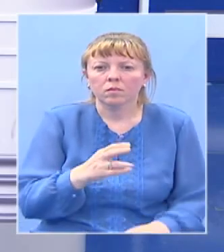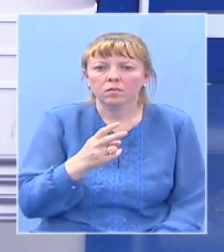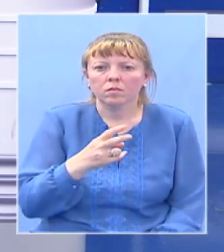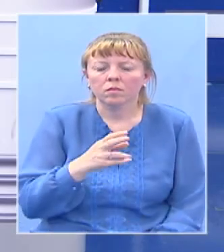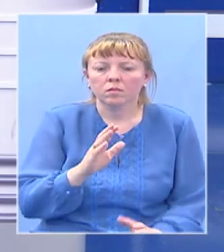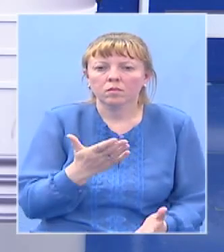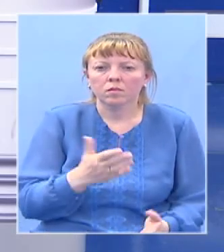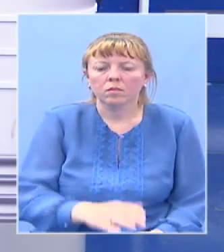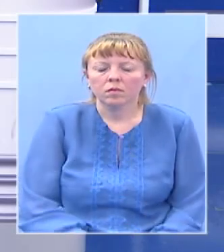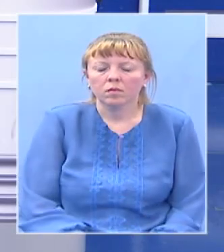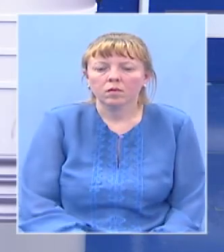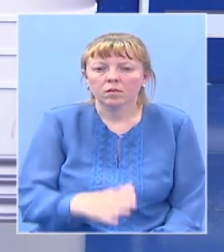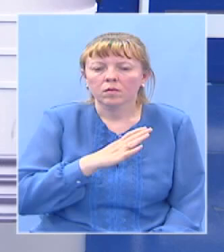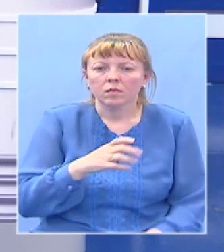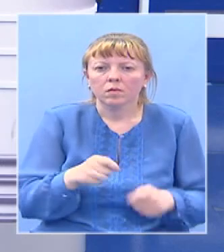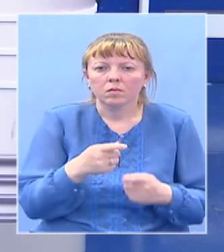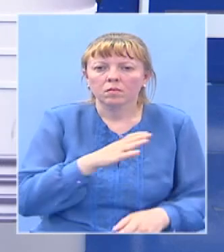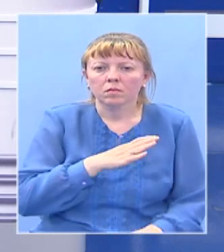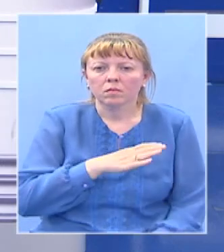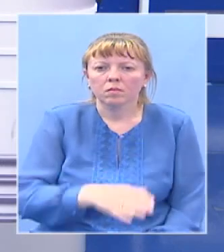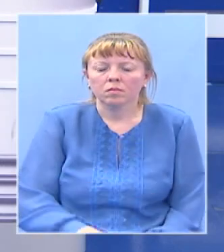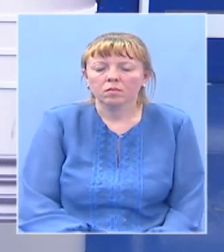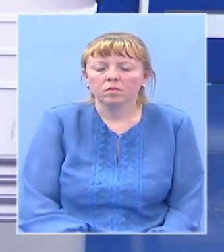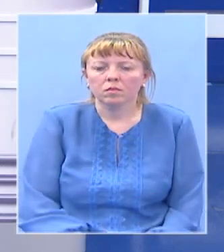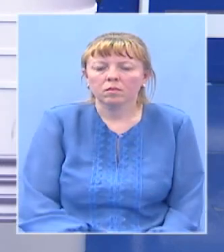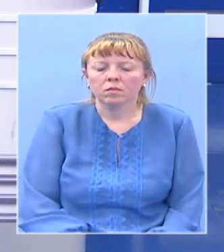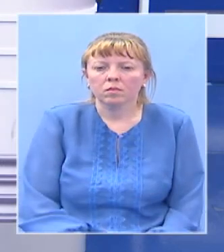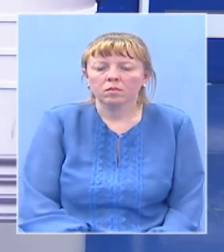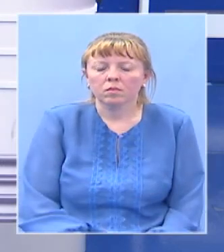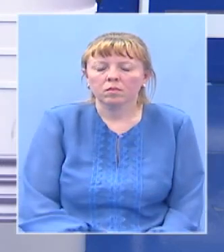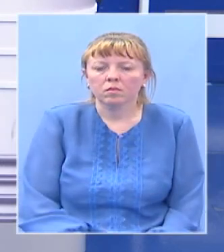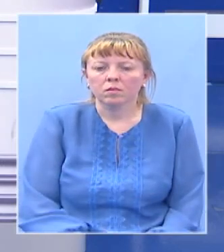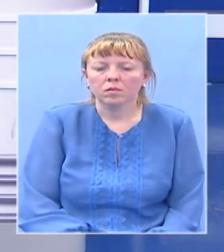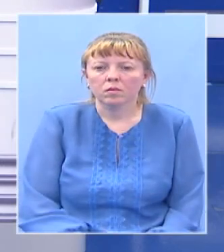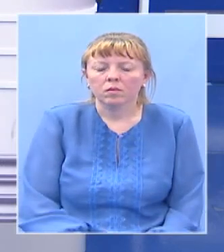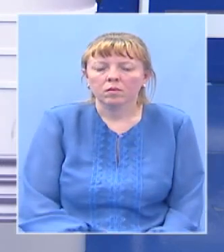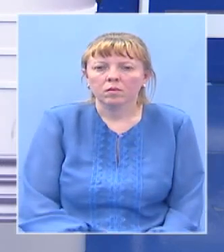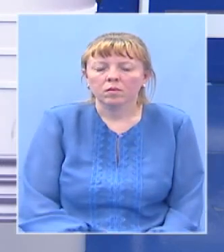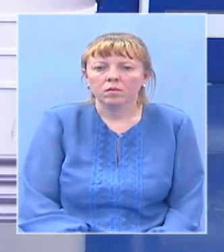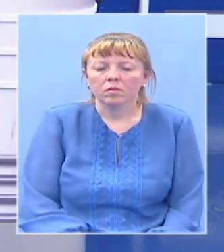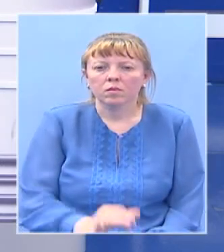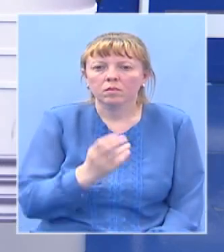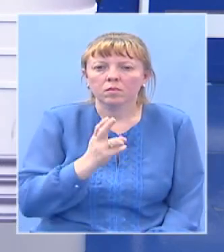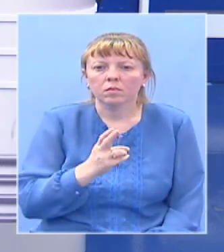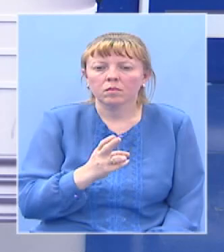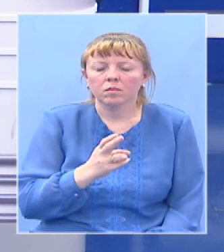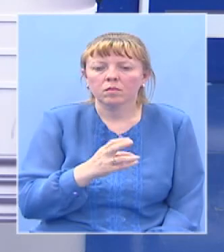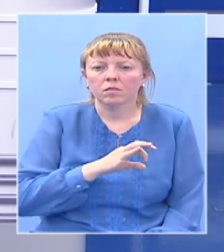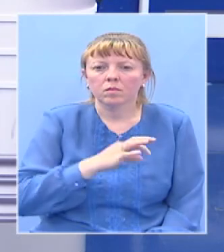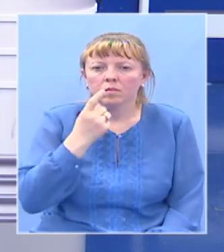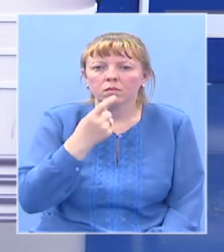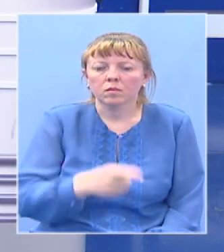ситуация Ну часто вот такие нарушения у нас потом одно из нарушений хотелось бы отметить что вето владельца это у нас тупики юридические